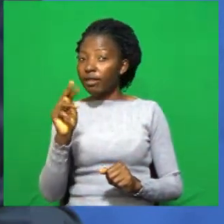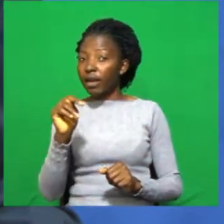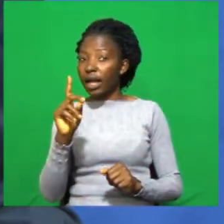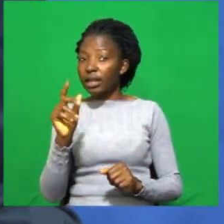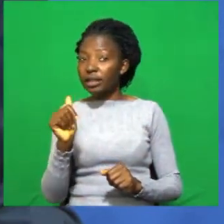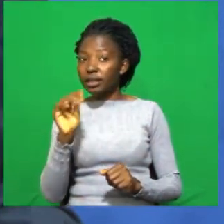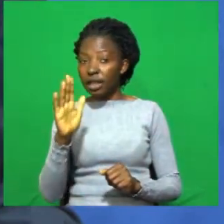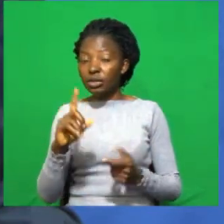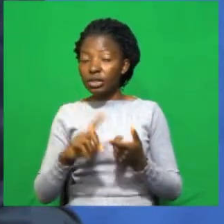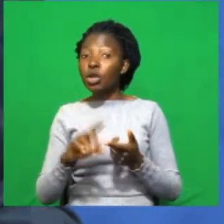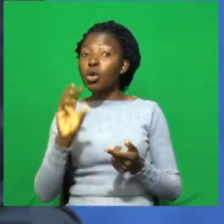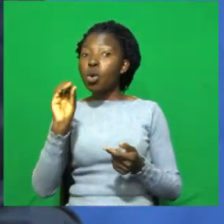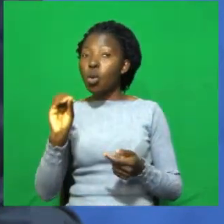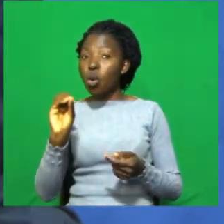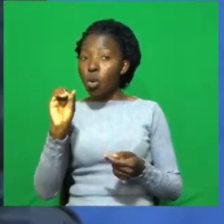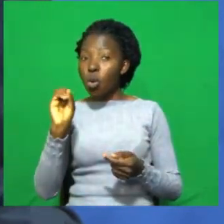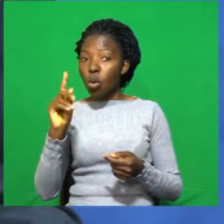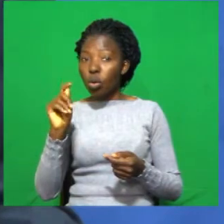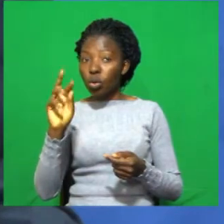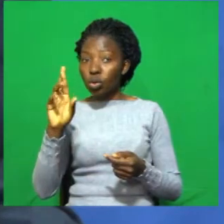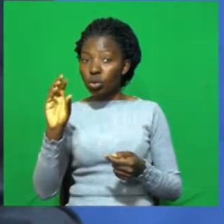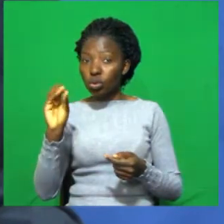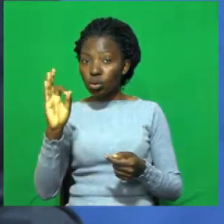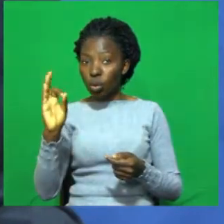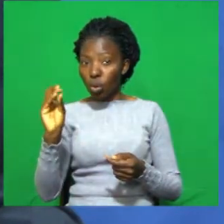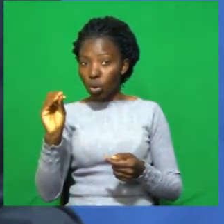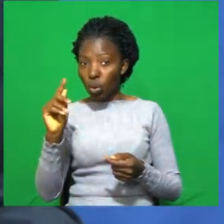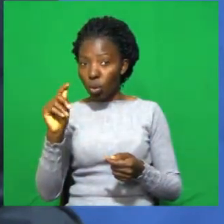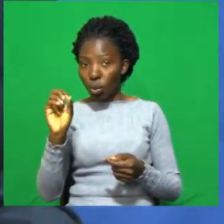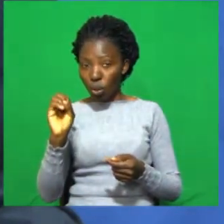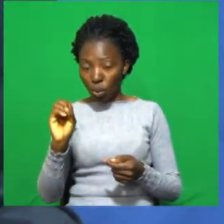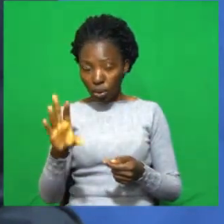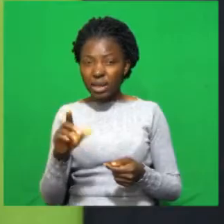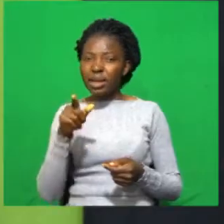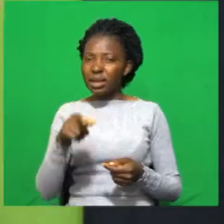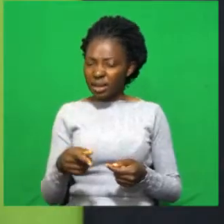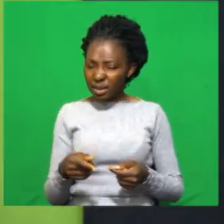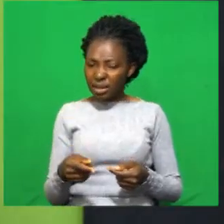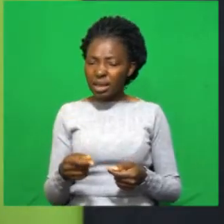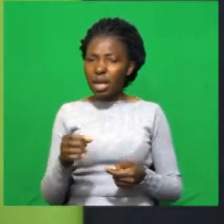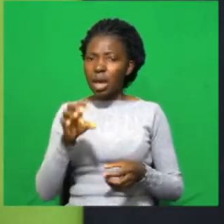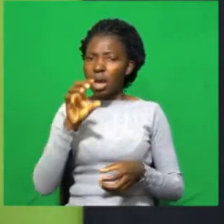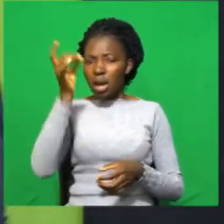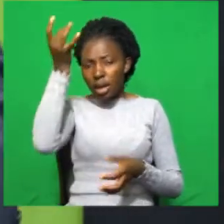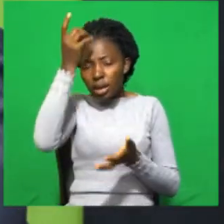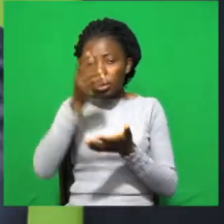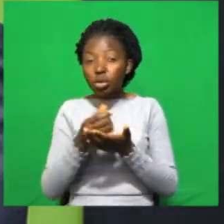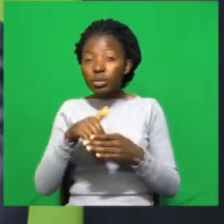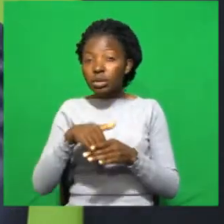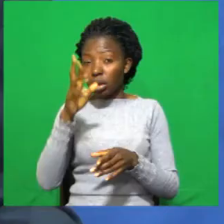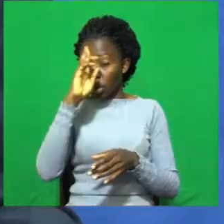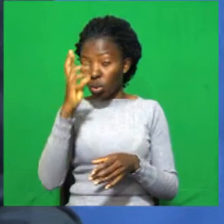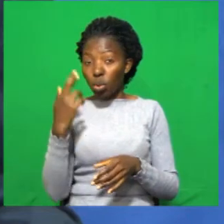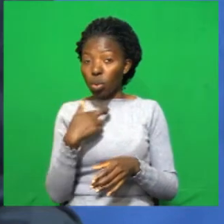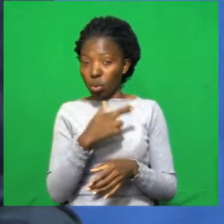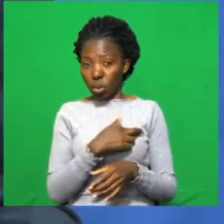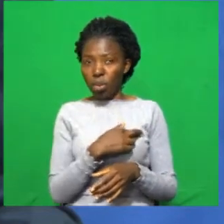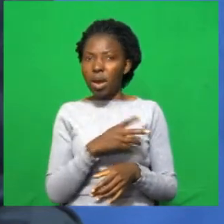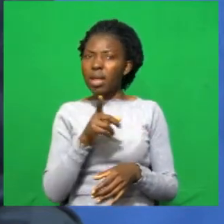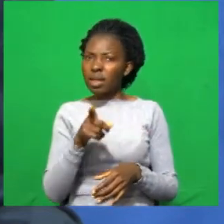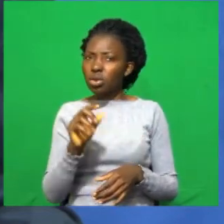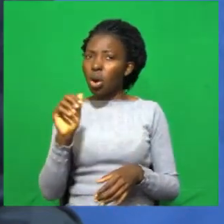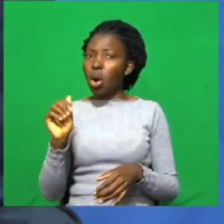mavandals nemaostrogoths. Maostrogoths vaive muroman empire kandudzidzi kueurope right. Yes.